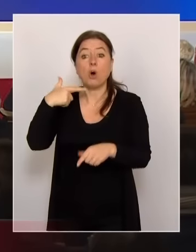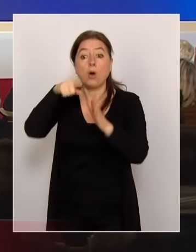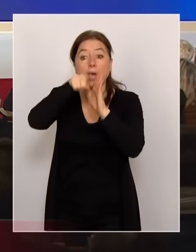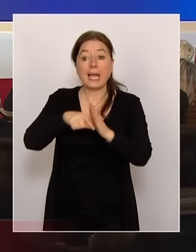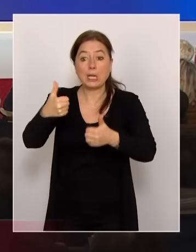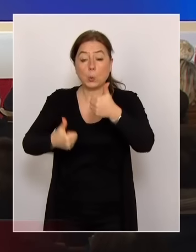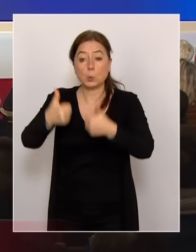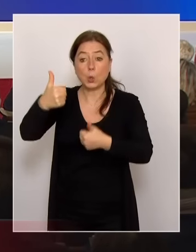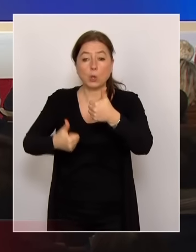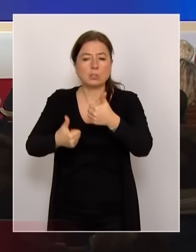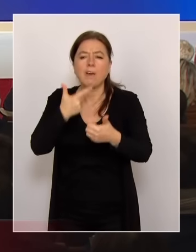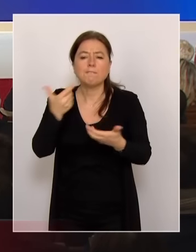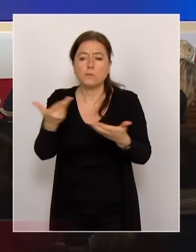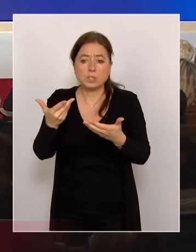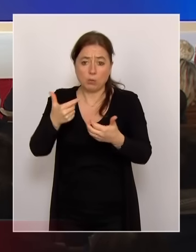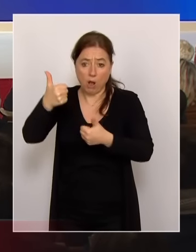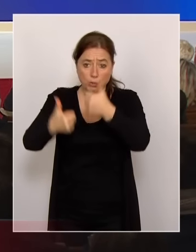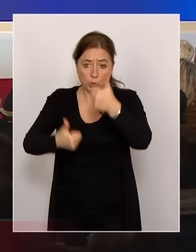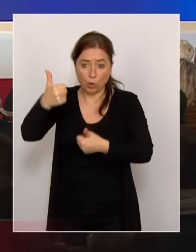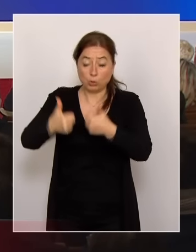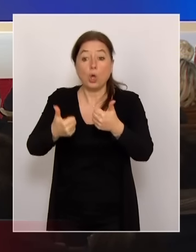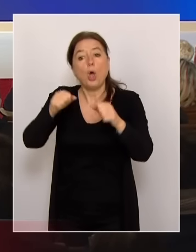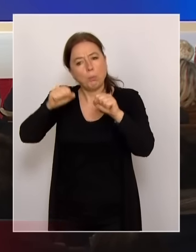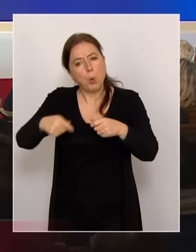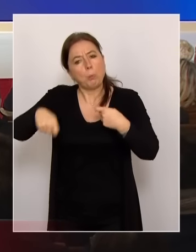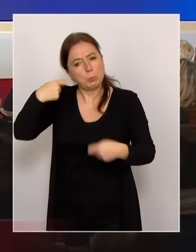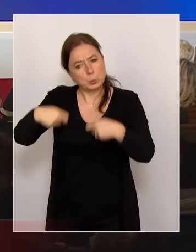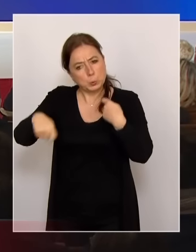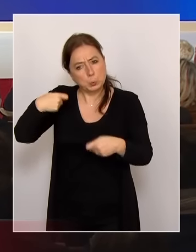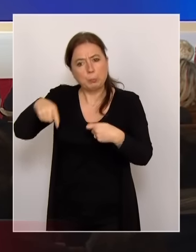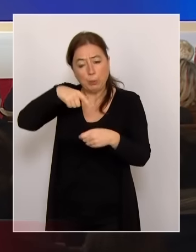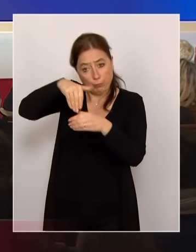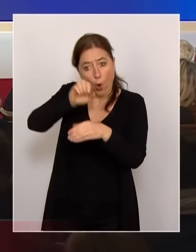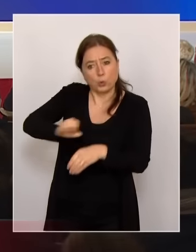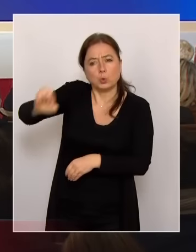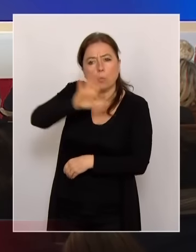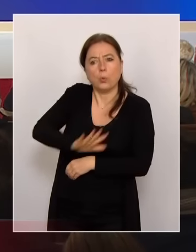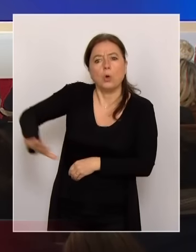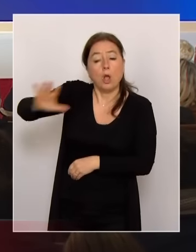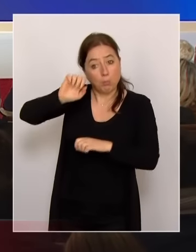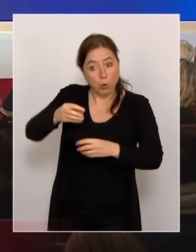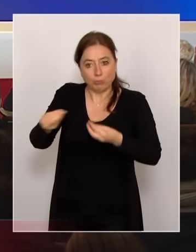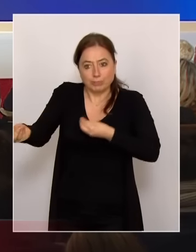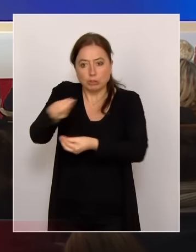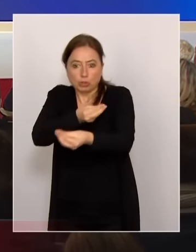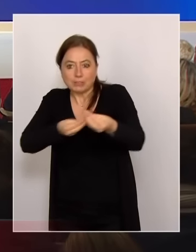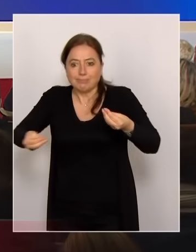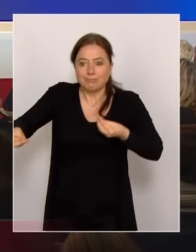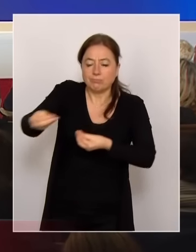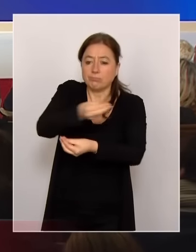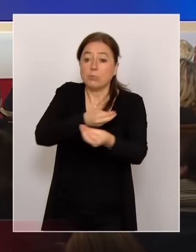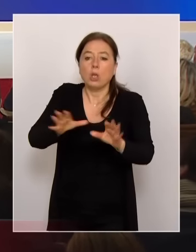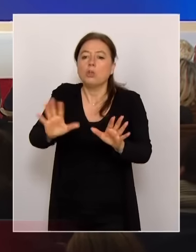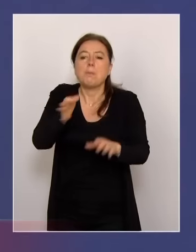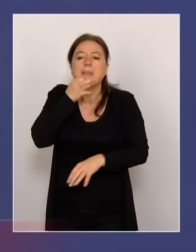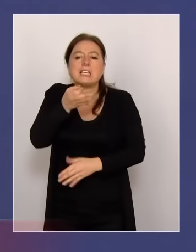qui permet d'avoir des systèmes d'évocation plus souples, mais qui permet d'avoir l'union et de créer, en tout cas, de la circulation. Je ne pas préempter la solution